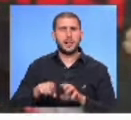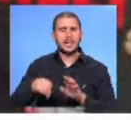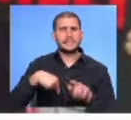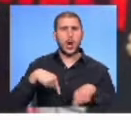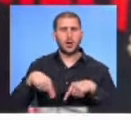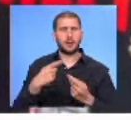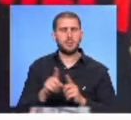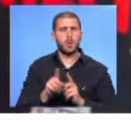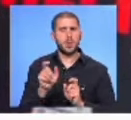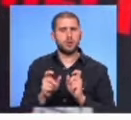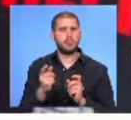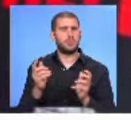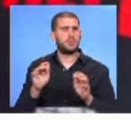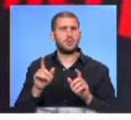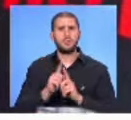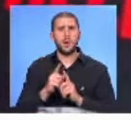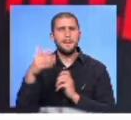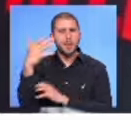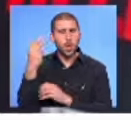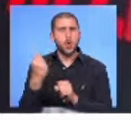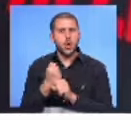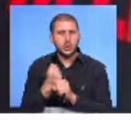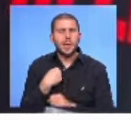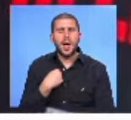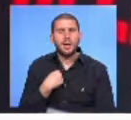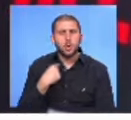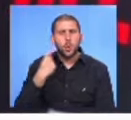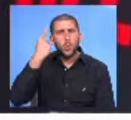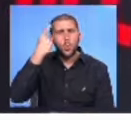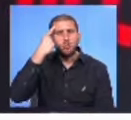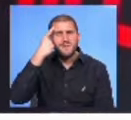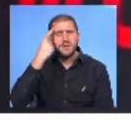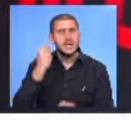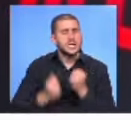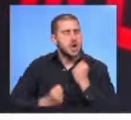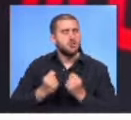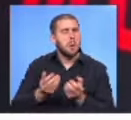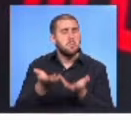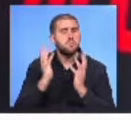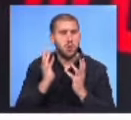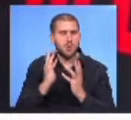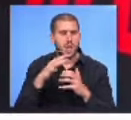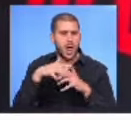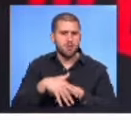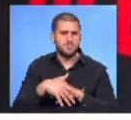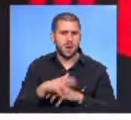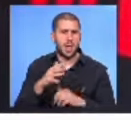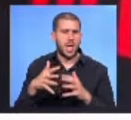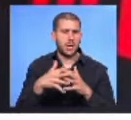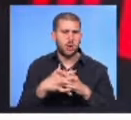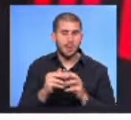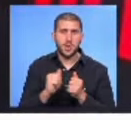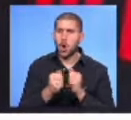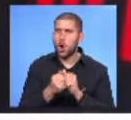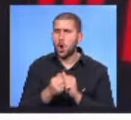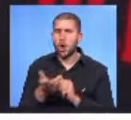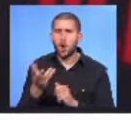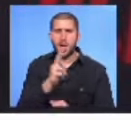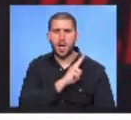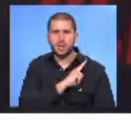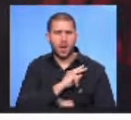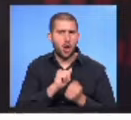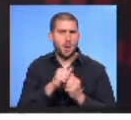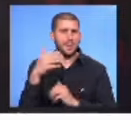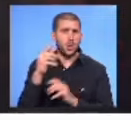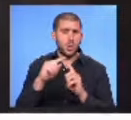הדברים האלה, מדינות עושות את הדברים האלה. אני חושב שיהיה לנו קשה מאוד להשפיע על ארצות הברית, או על בריטניה, או על מדינות אחרות,